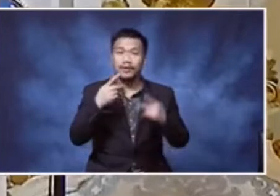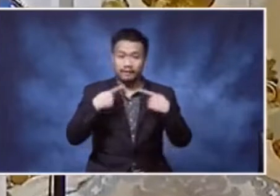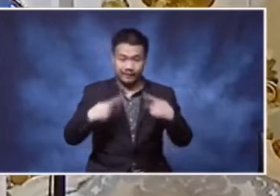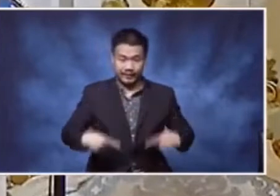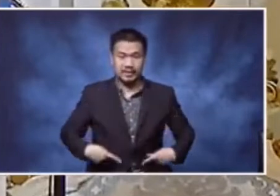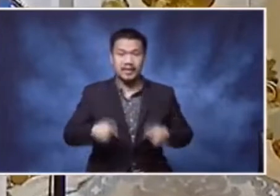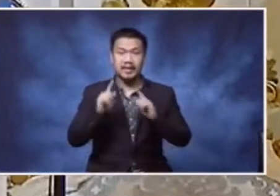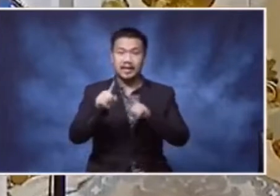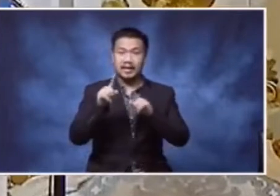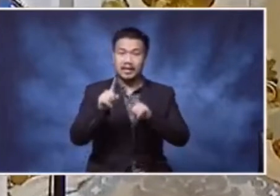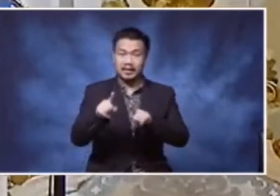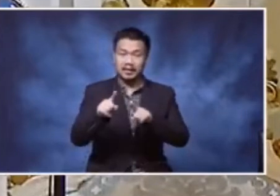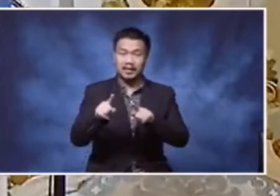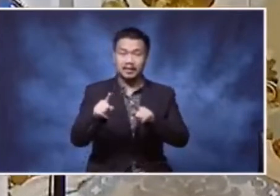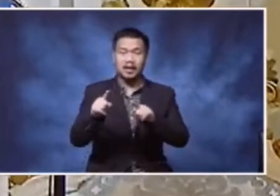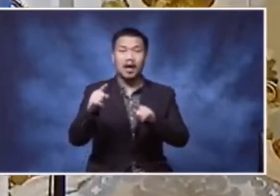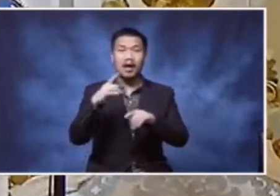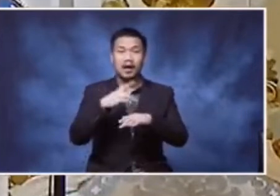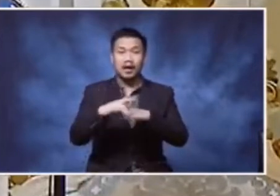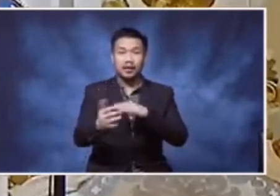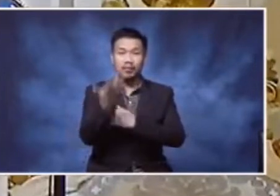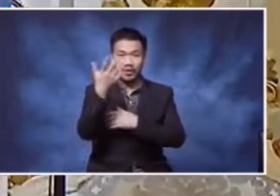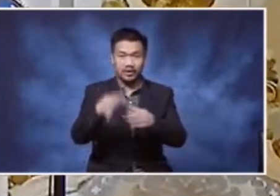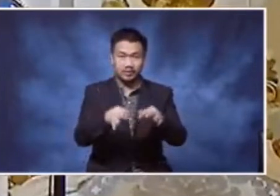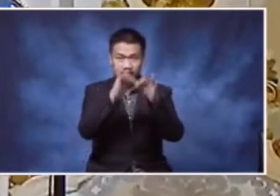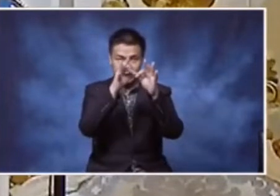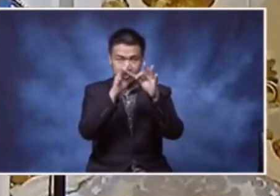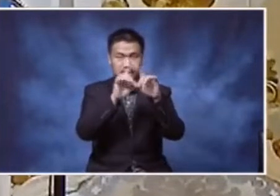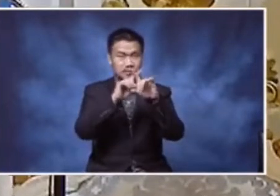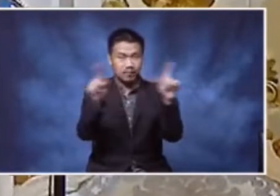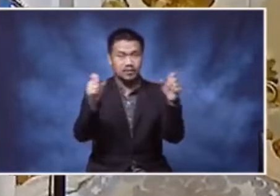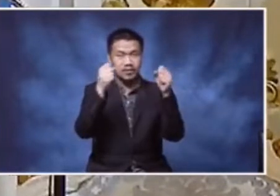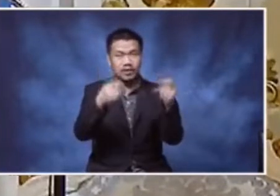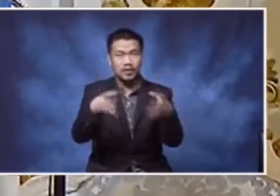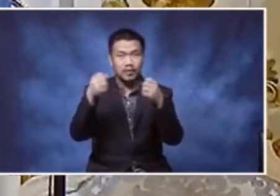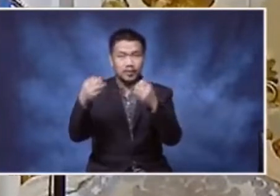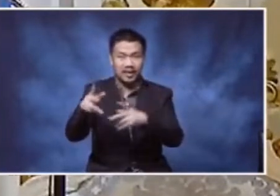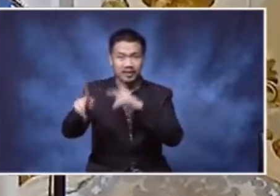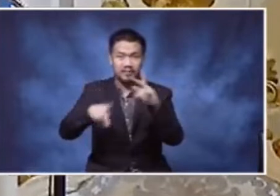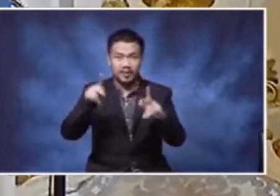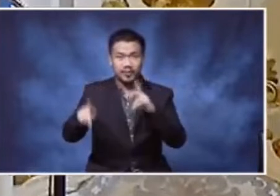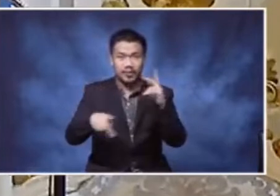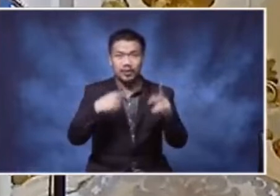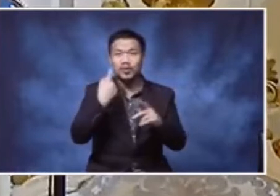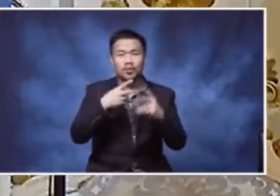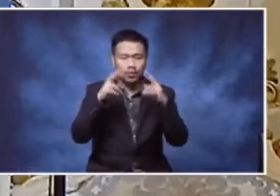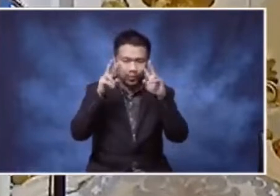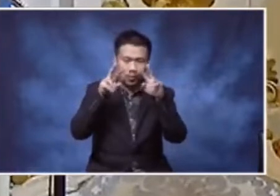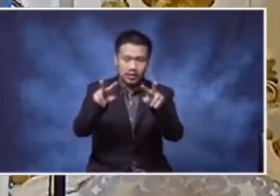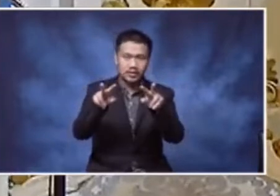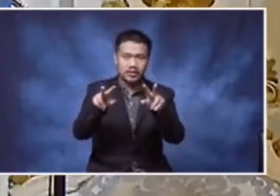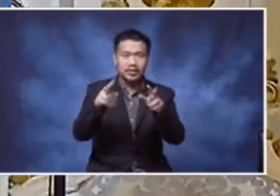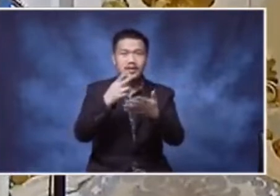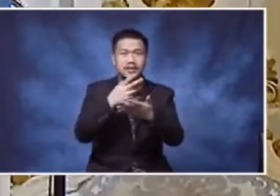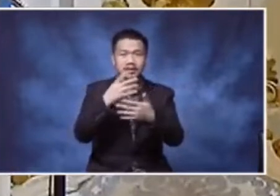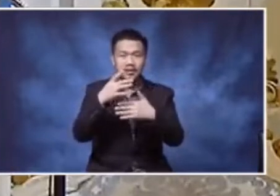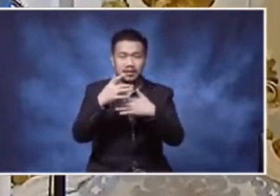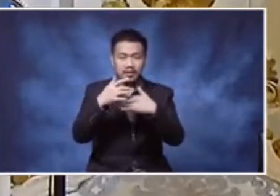sa maraming mga kasama natin na sinusubaybayan ang simbang gabi sa online. At marami